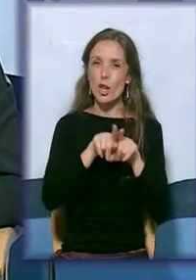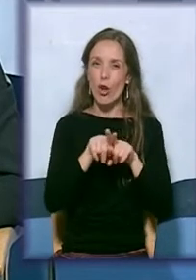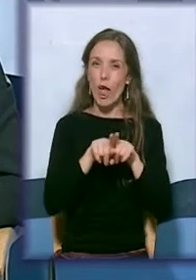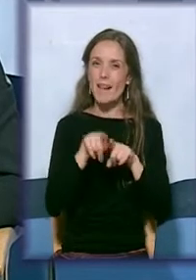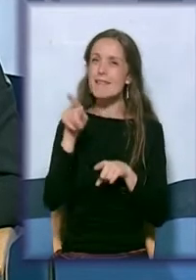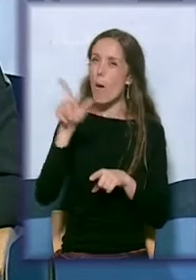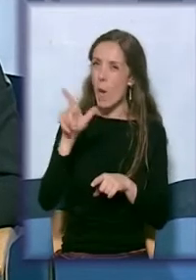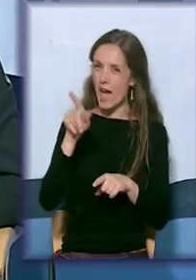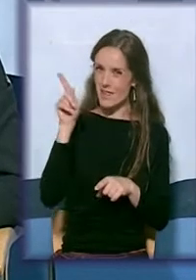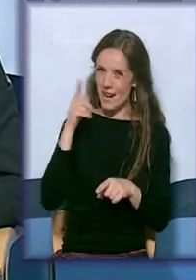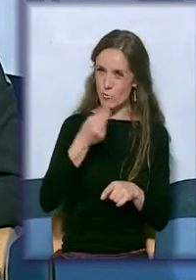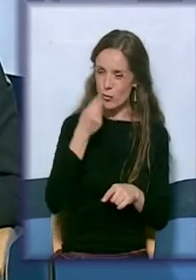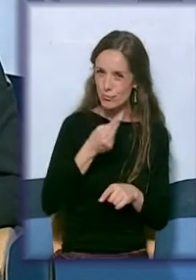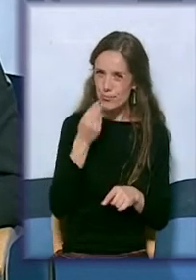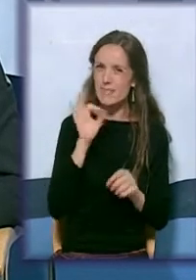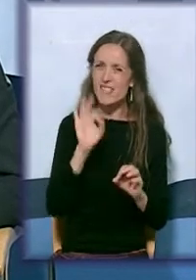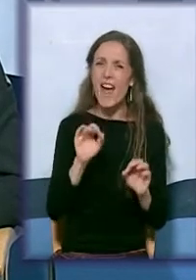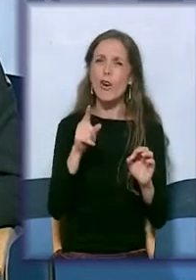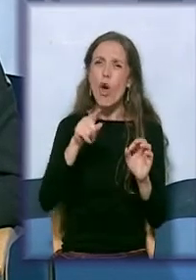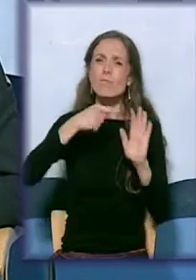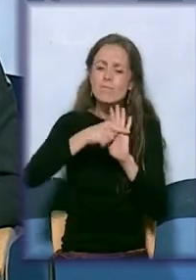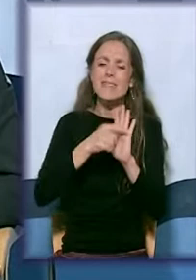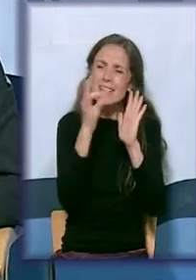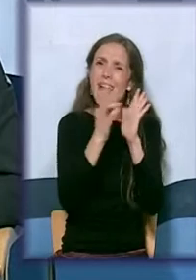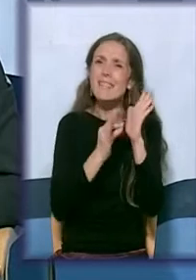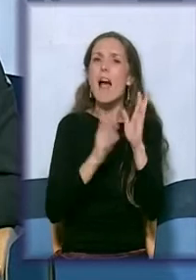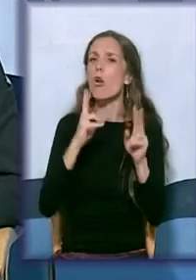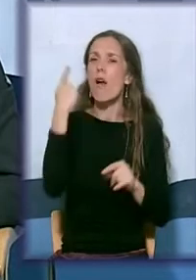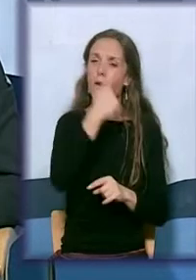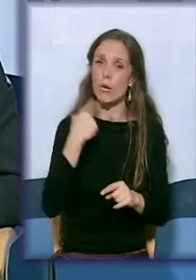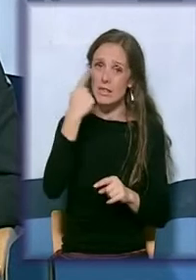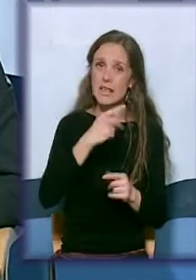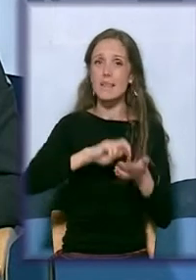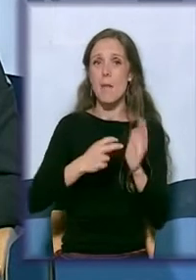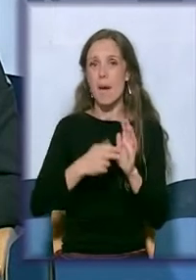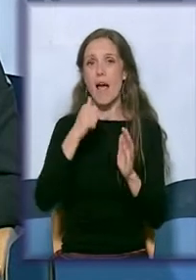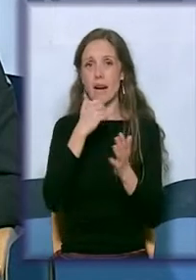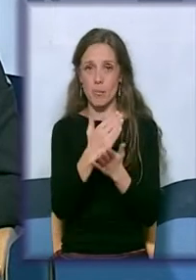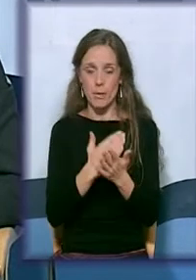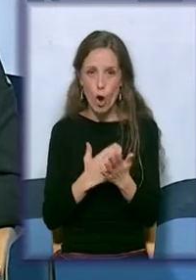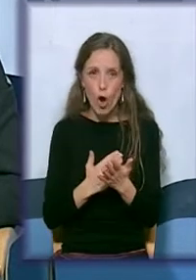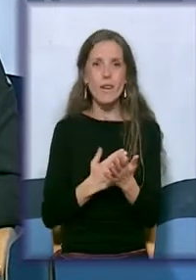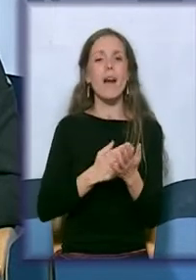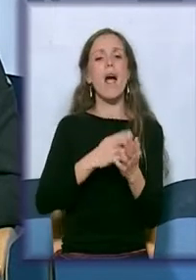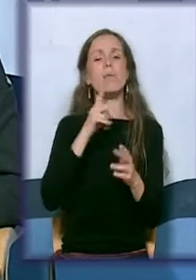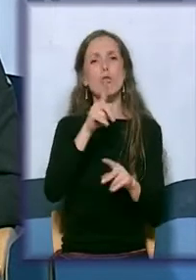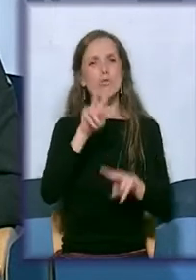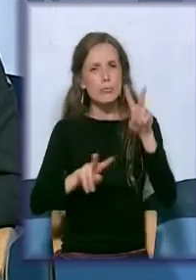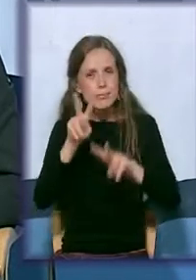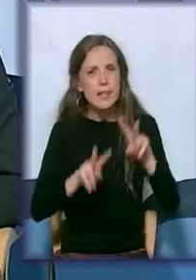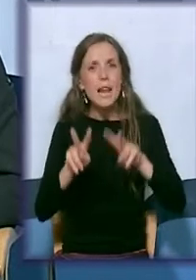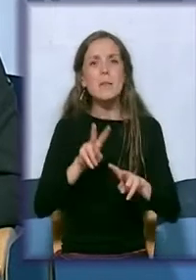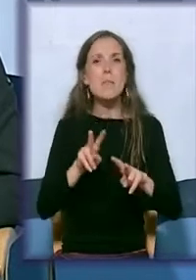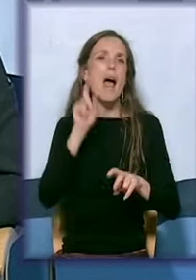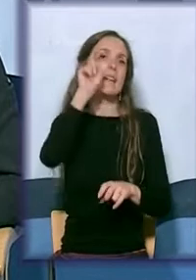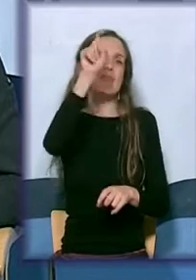Lazarevcu ispričala detaljno zaista kako to izgleda individualni plan i program i koji su sve to tretmani uključeni, konkretno vezani koji prate svakodnevnicu,